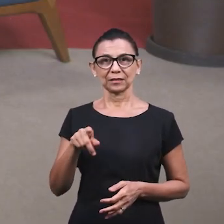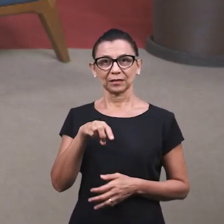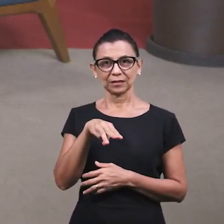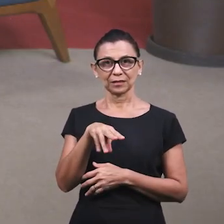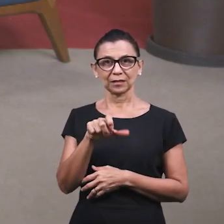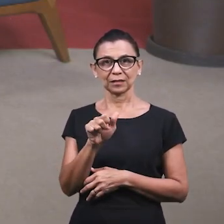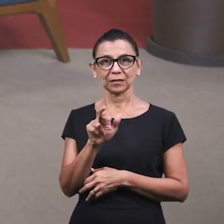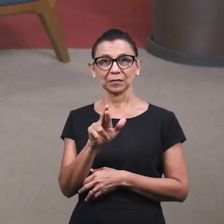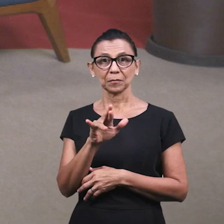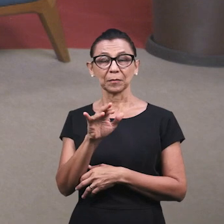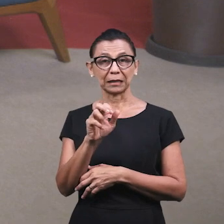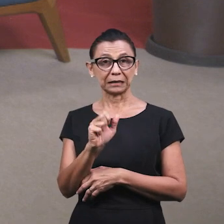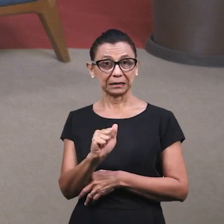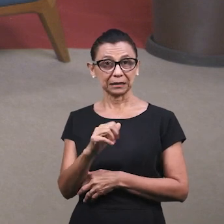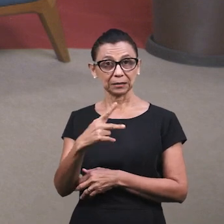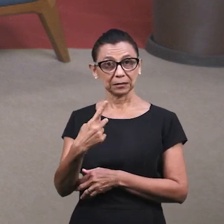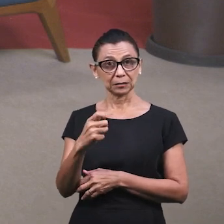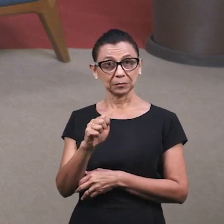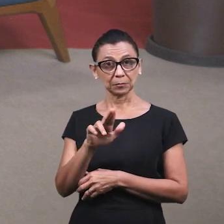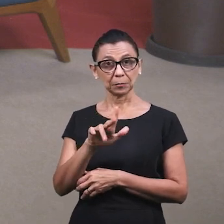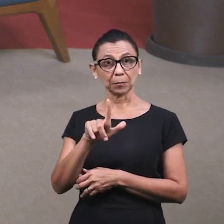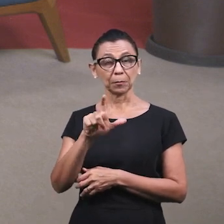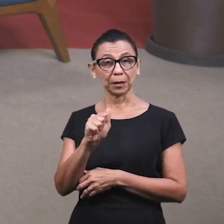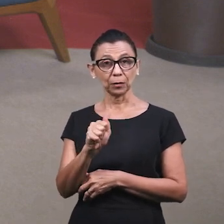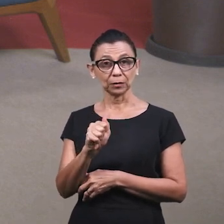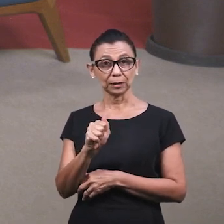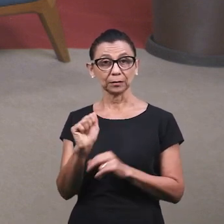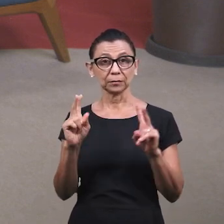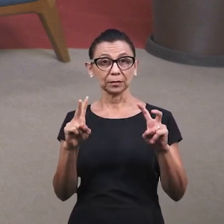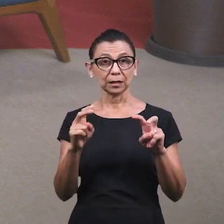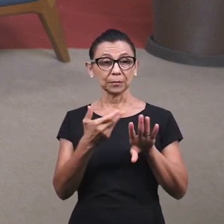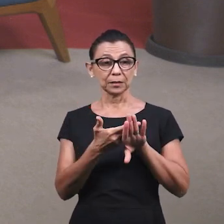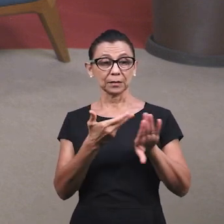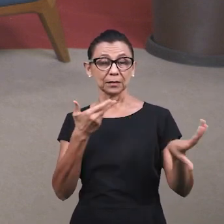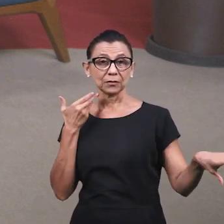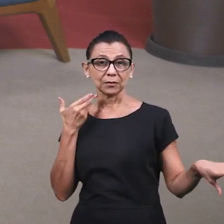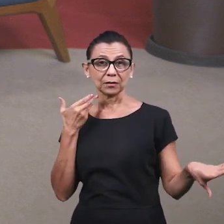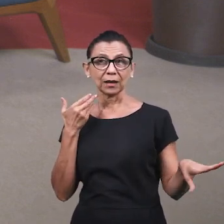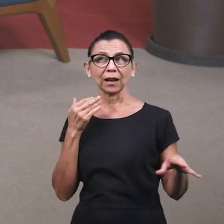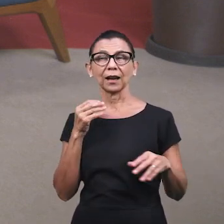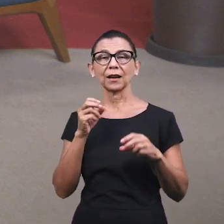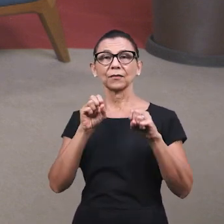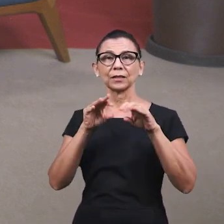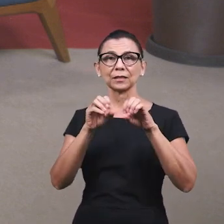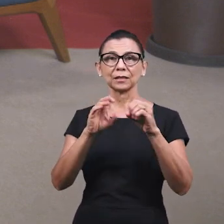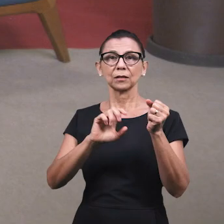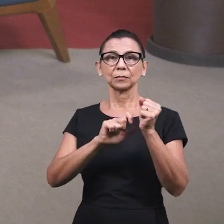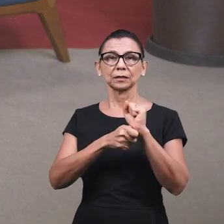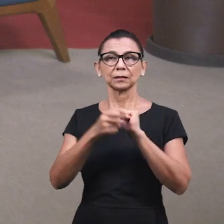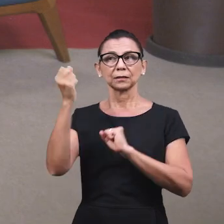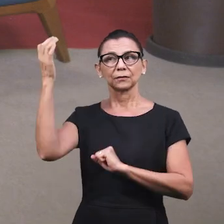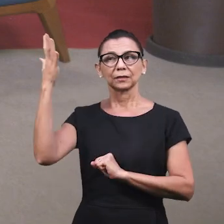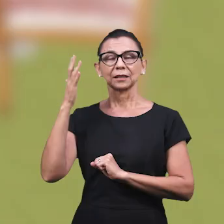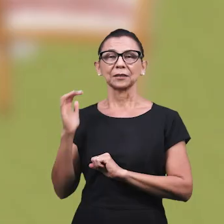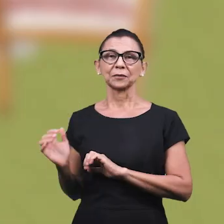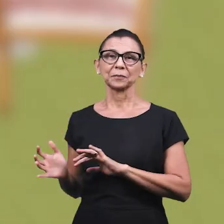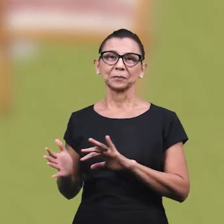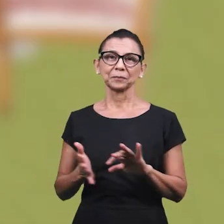professeur Maria Paula Dalla, dans la thématique sanctification, va nous parler sur le mystère révélé.